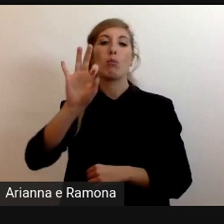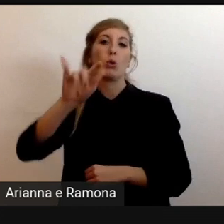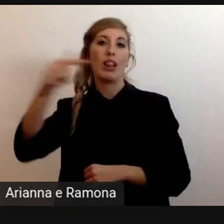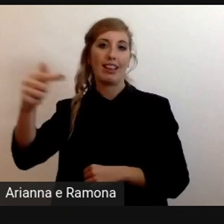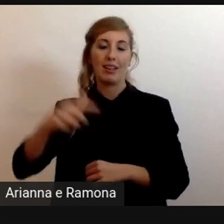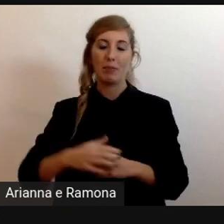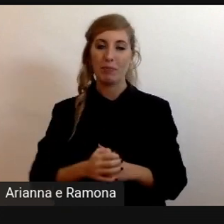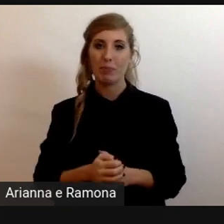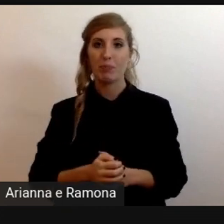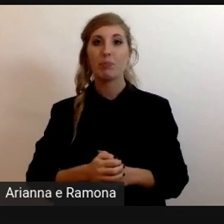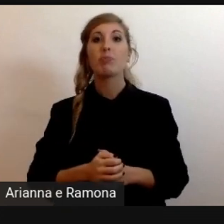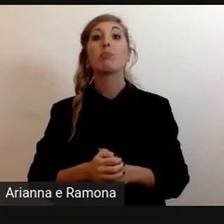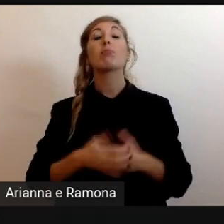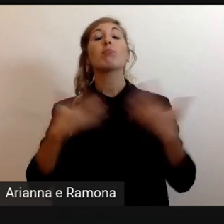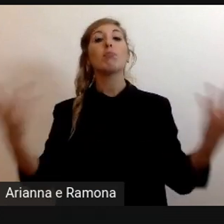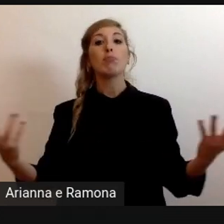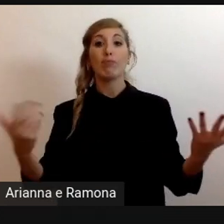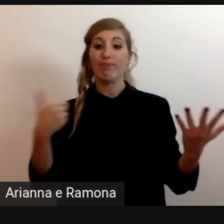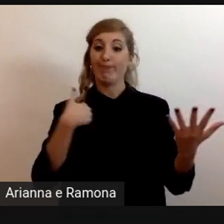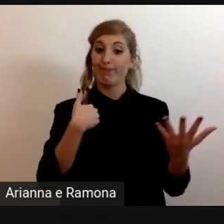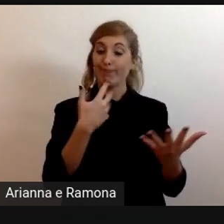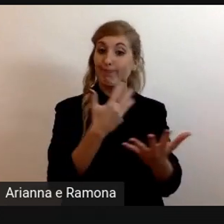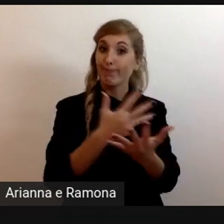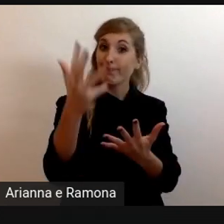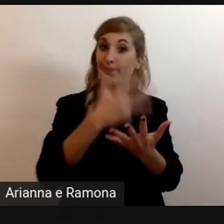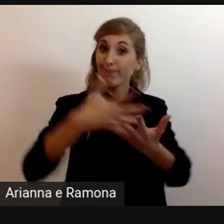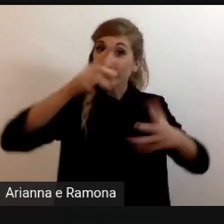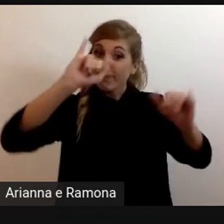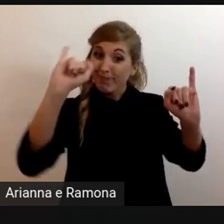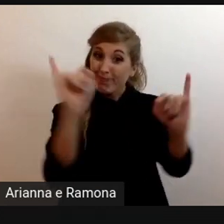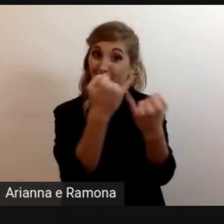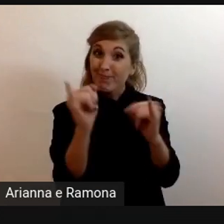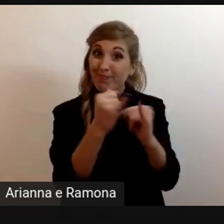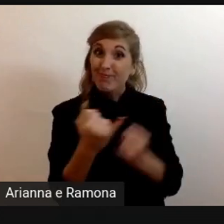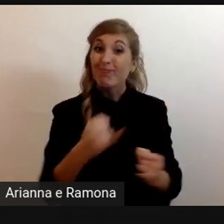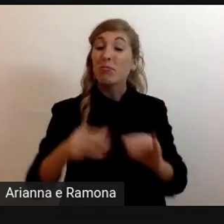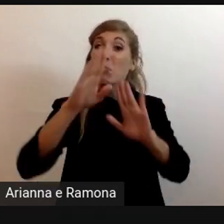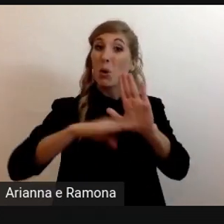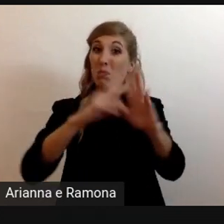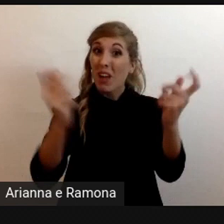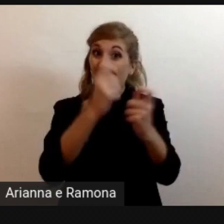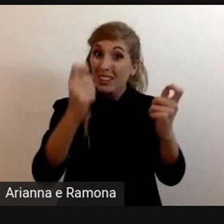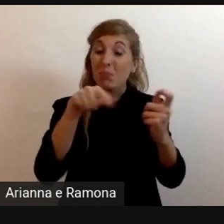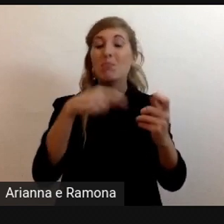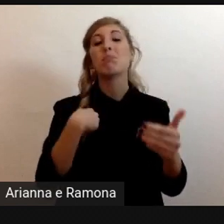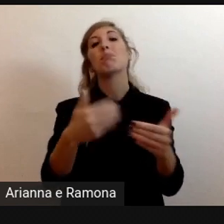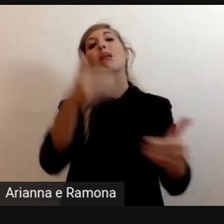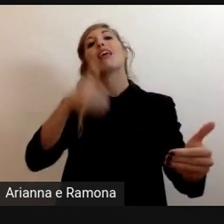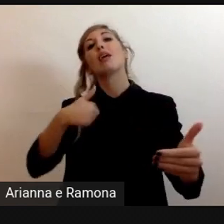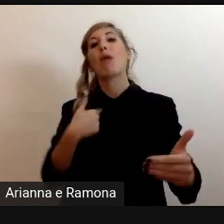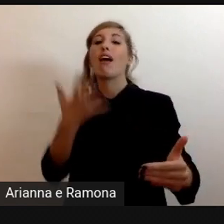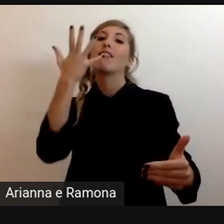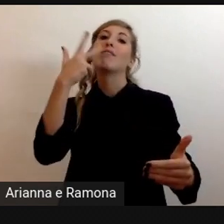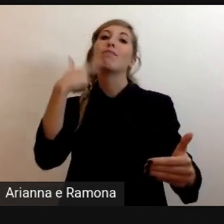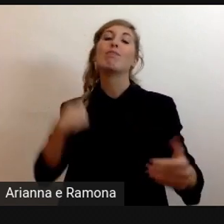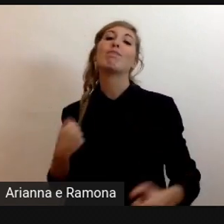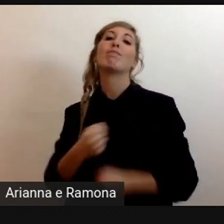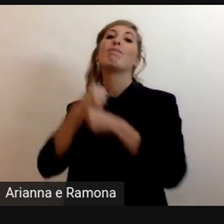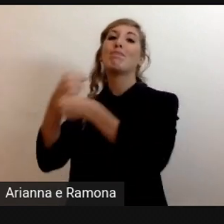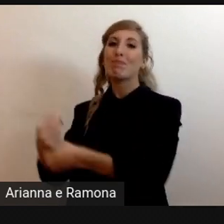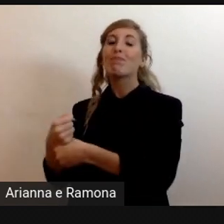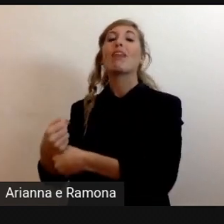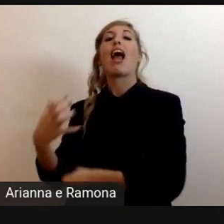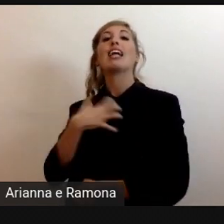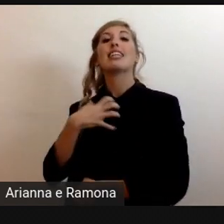prima di raccontare nel dettaglio il programma del festival vorrei lasciare la parola all'assessore alla cultura